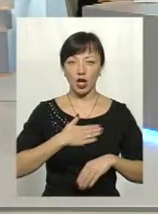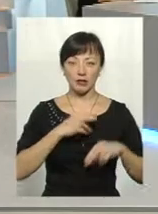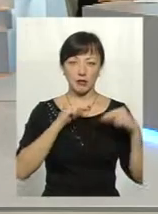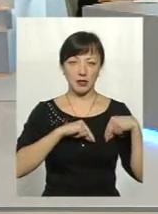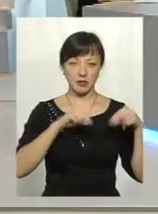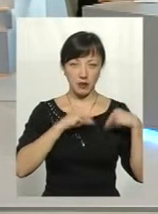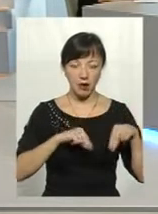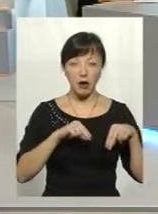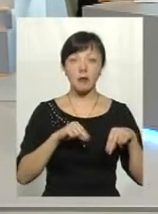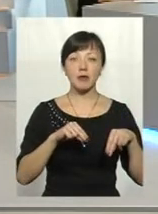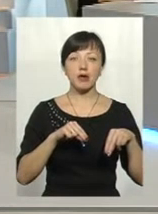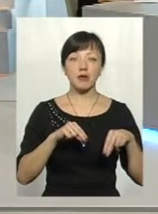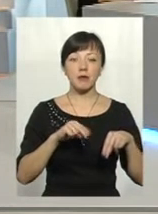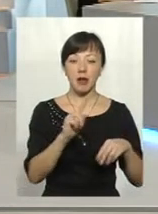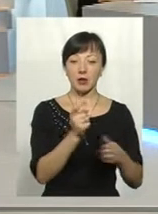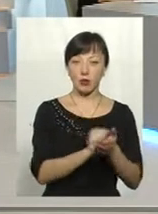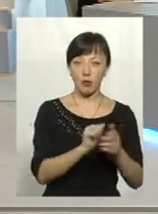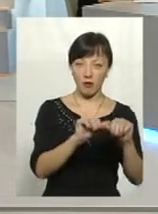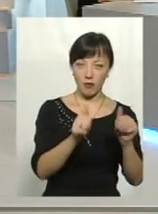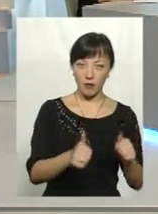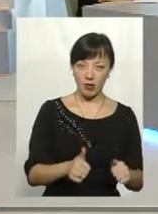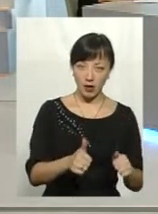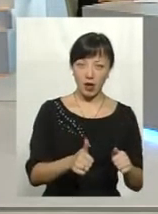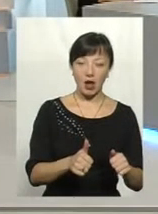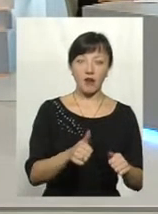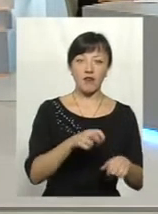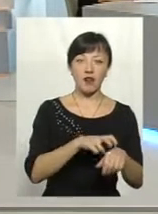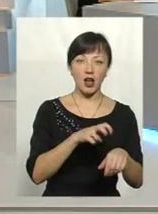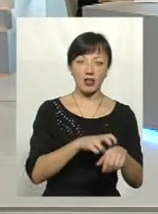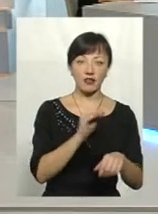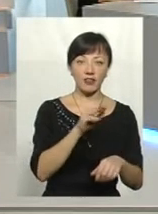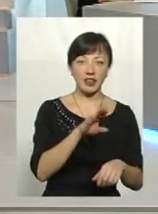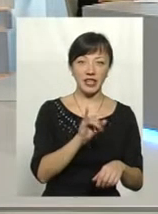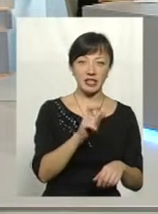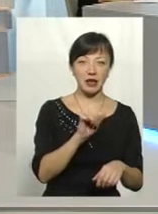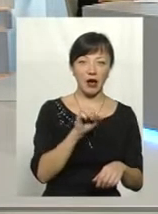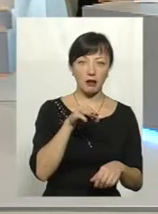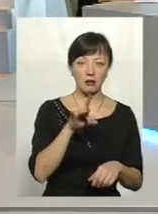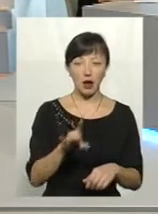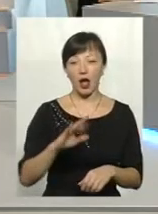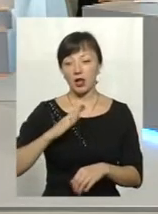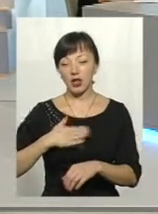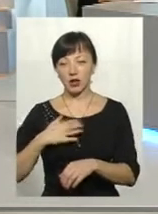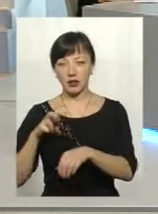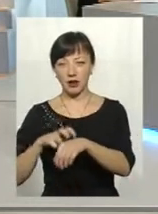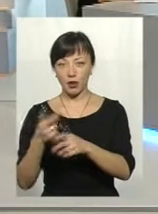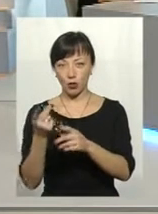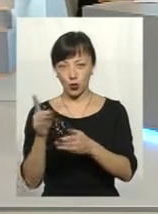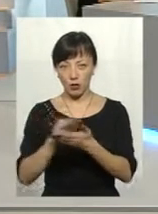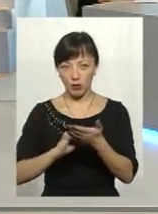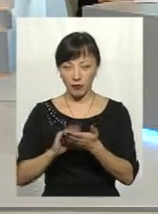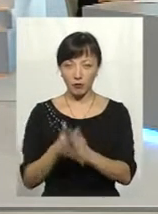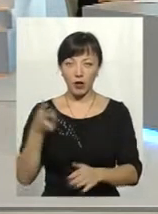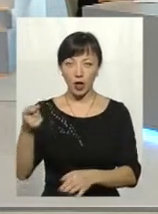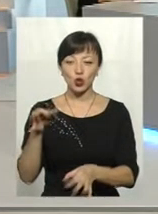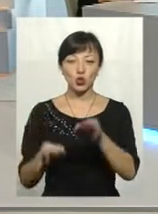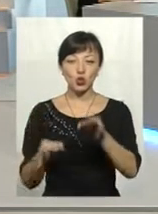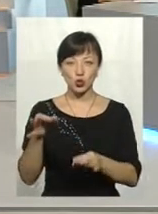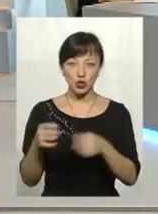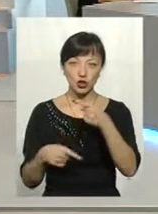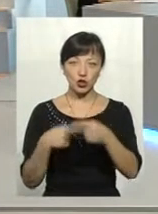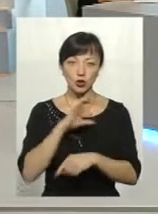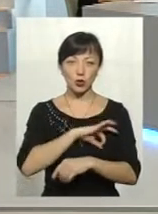вже, тобто перші документи оформляють рейхтезіатри, в цьому випадку оформляють документи наші лікарі, подають на суд через юриста,